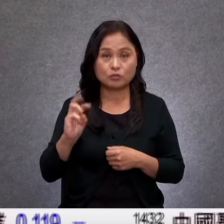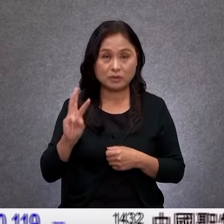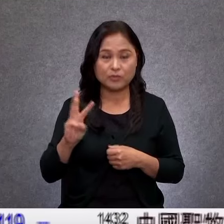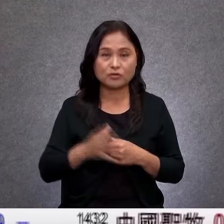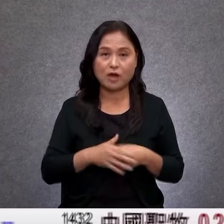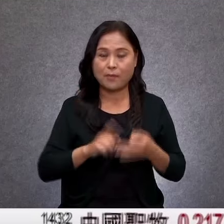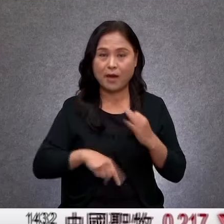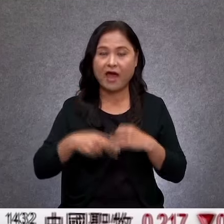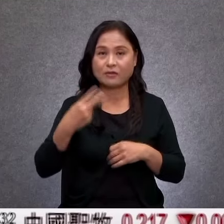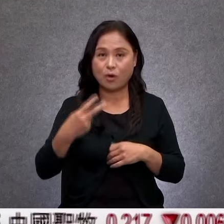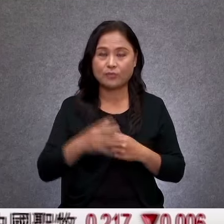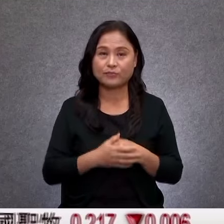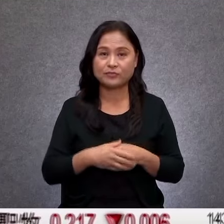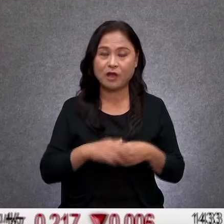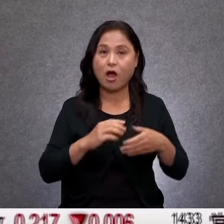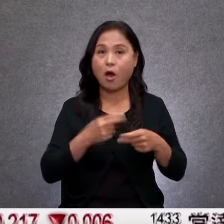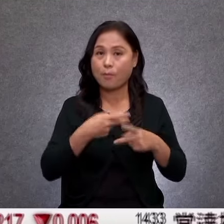Now TV 嘅許希同、